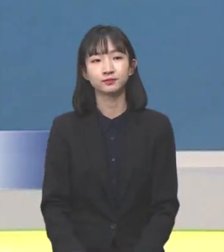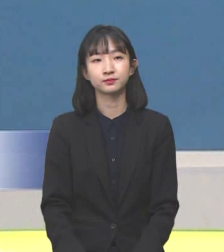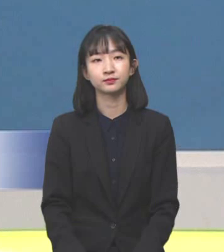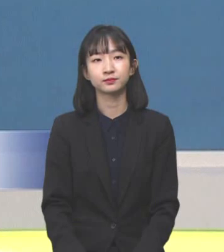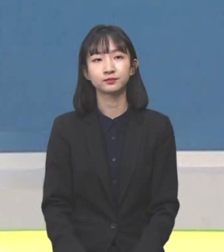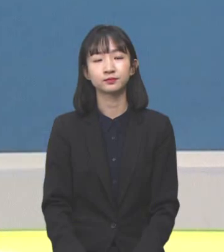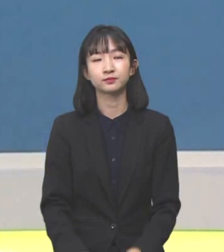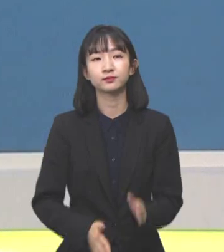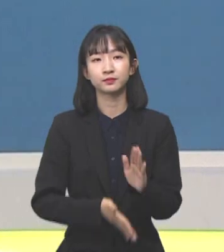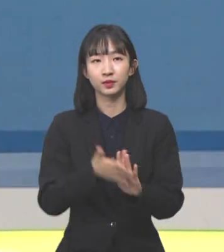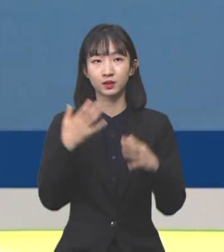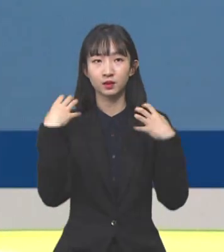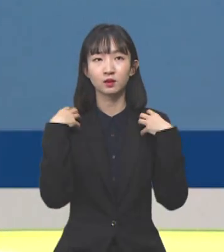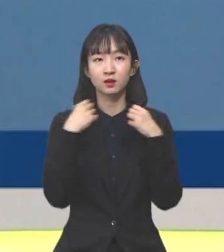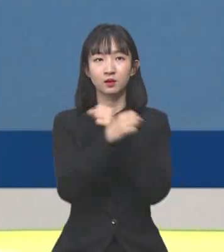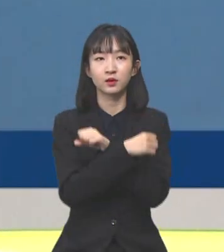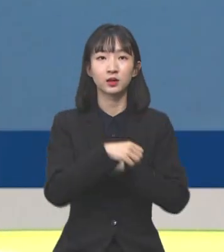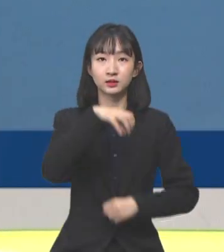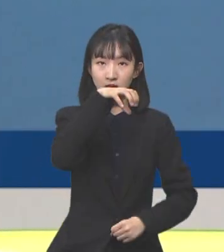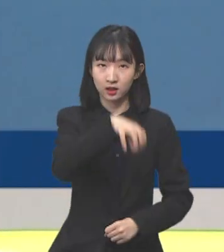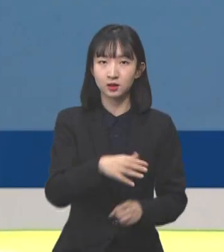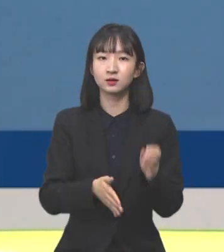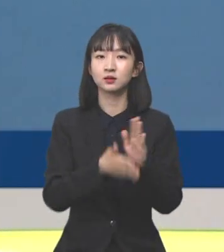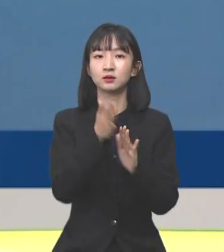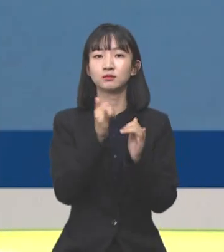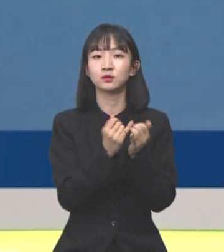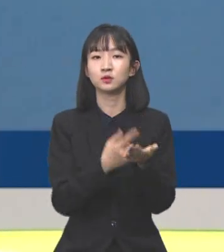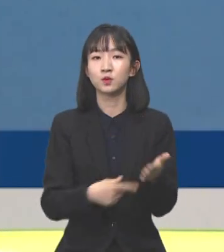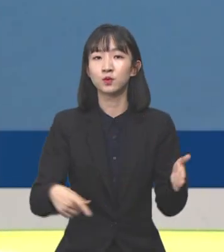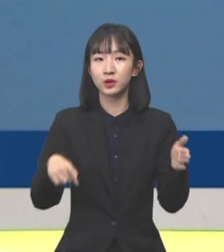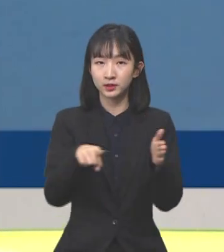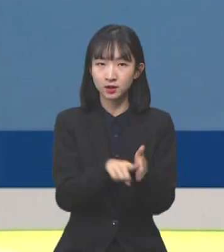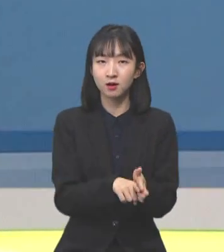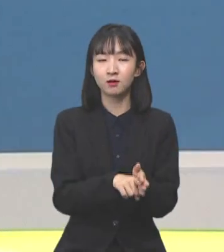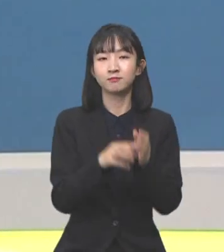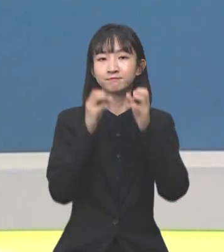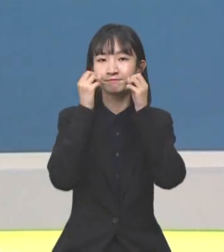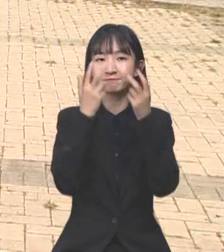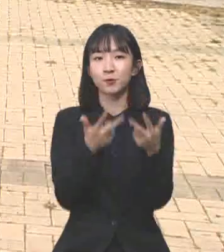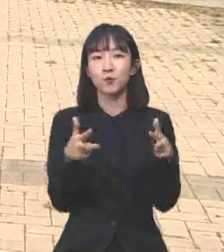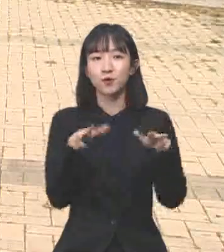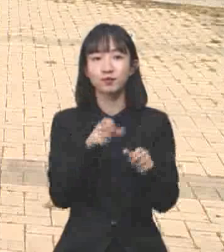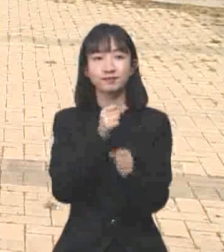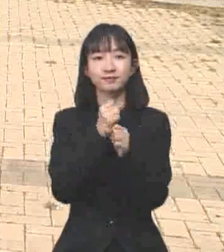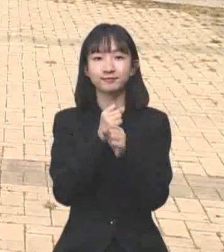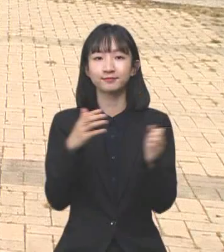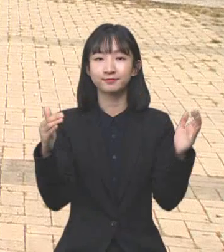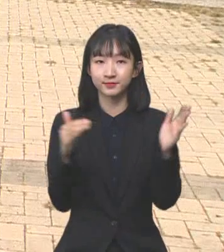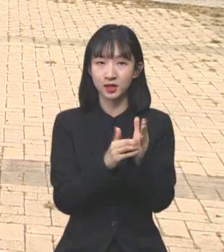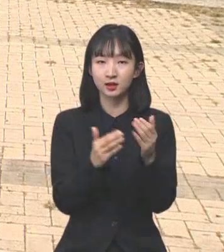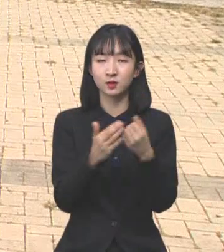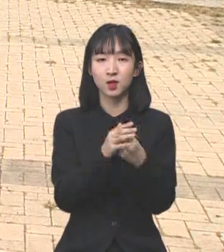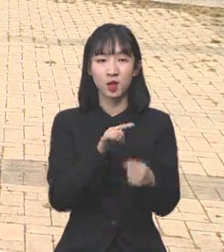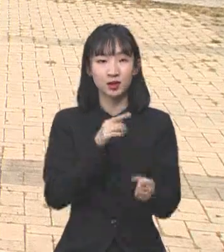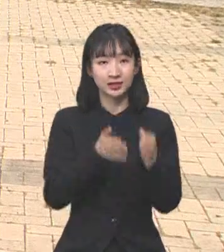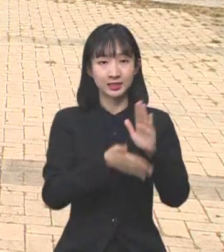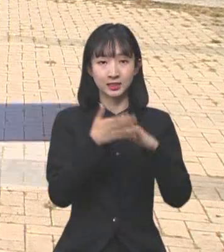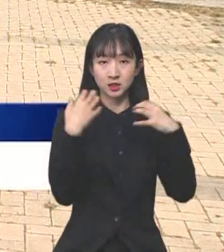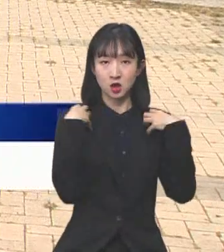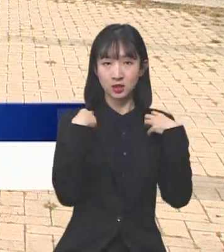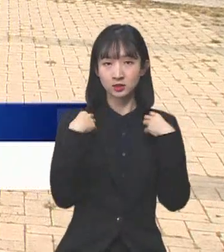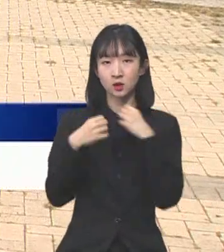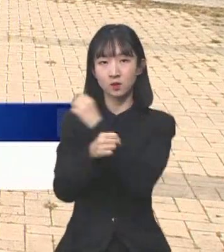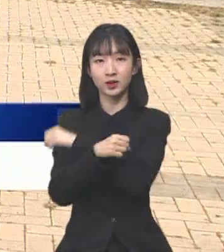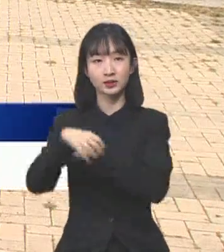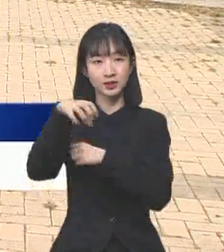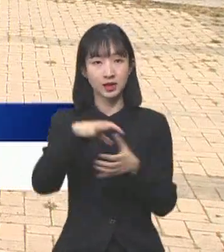인천시청 앞 광장에 시민들을 위한 도심 소 혜린 공간으로 대해 탄생 하는데요 시청사 현관 앞부터 미래 광장까지